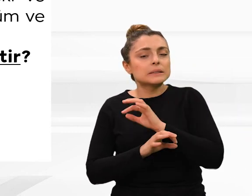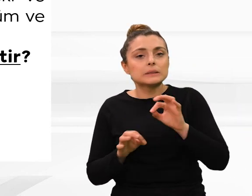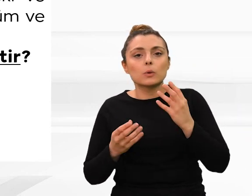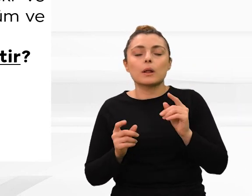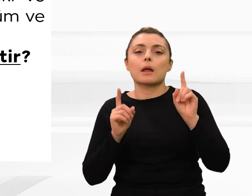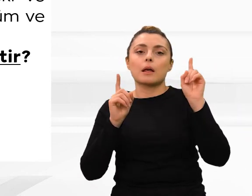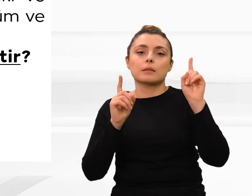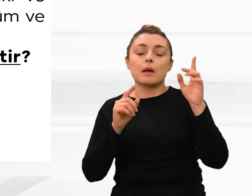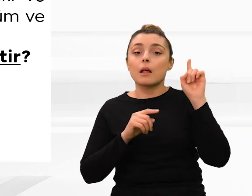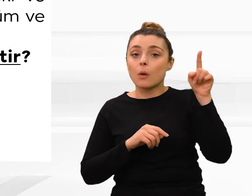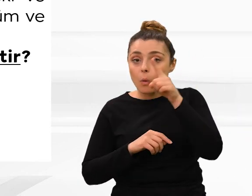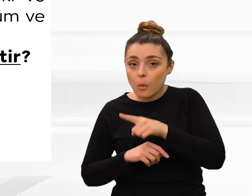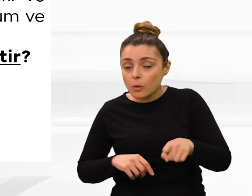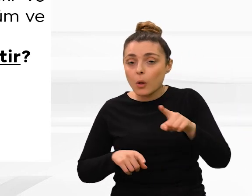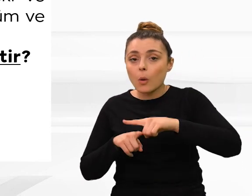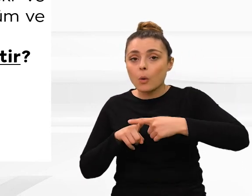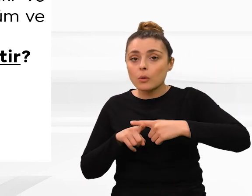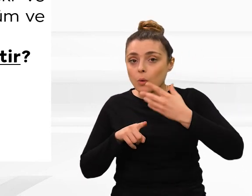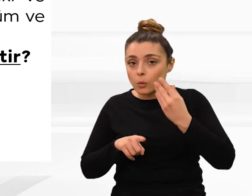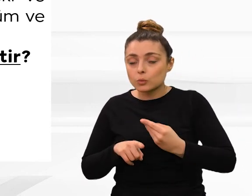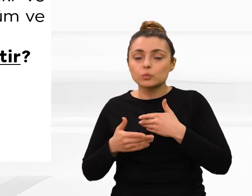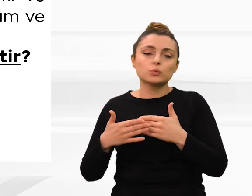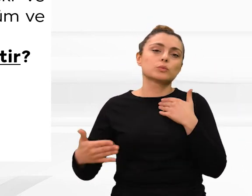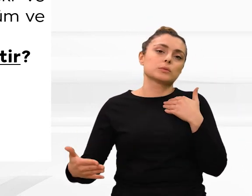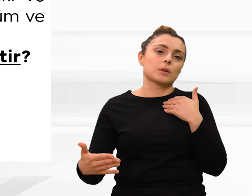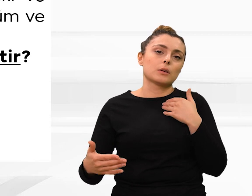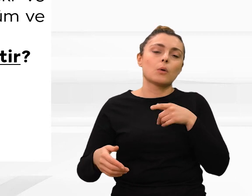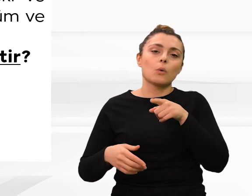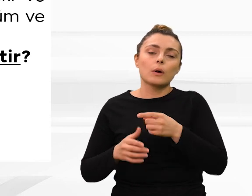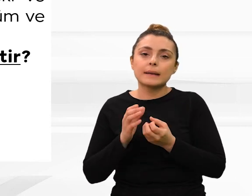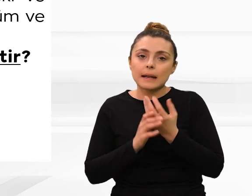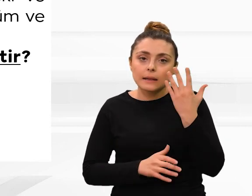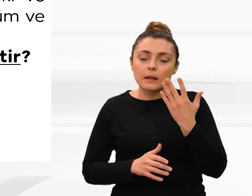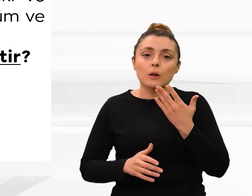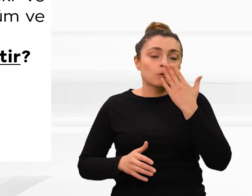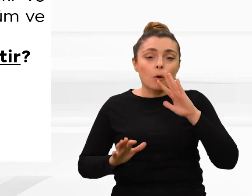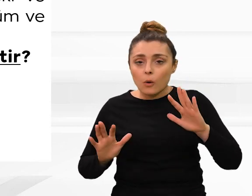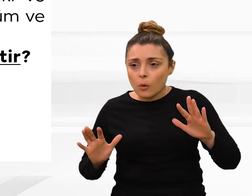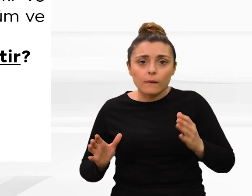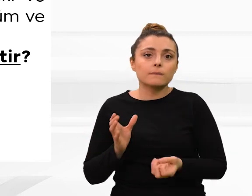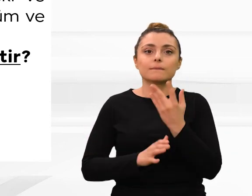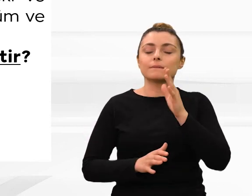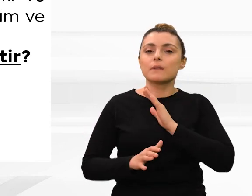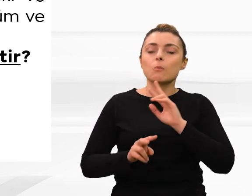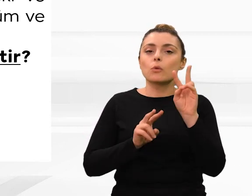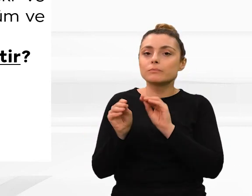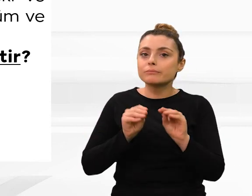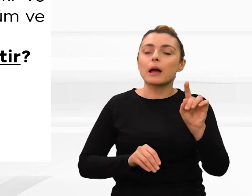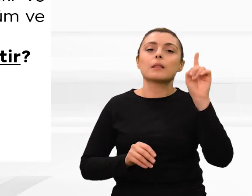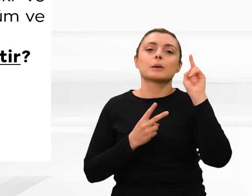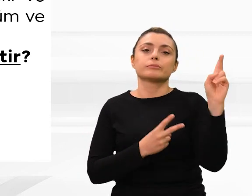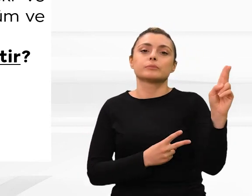Allah'tır Allah onların ortak koştuklarından uzaktır O yaratan yoktan var eden şekil veren Allah'tır